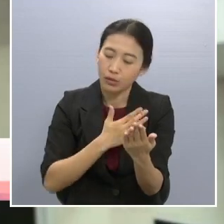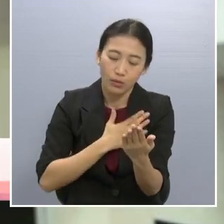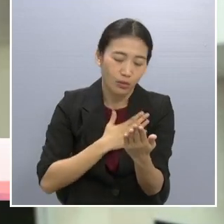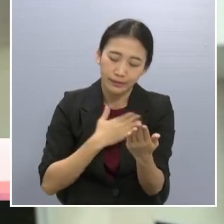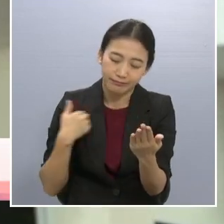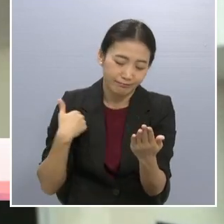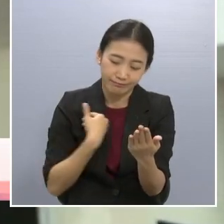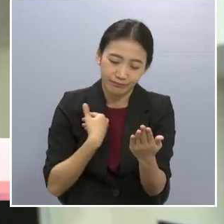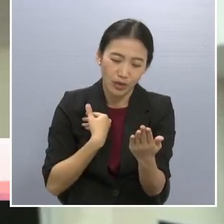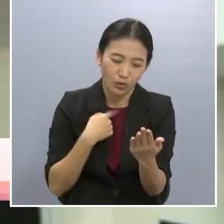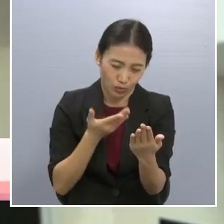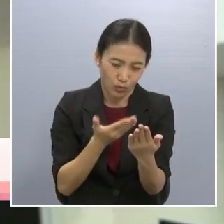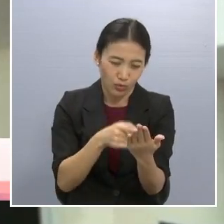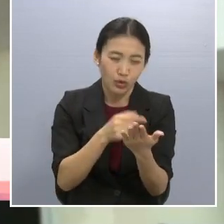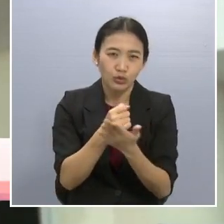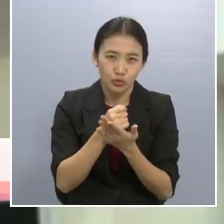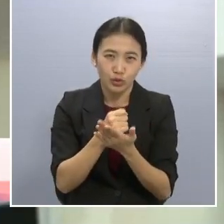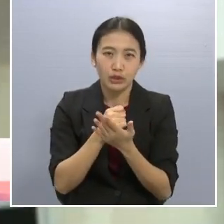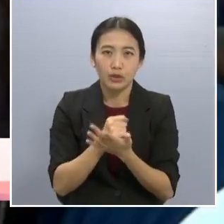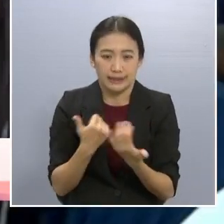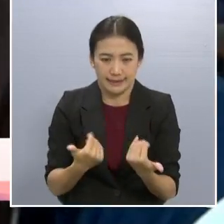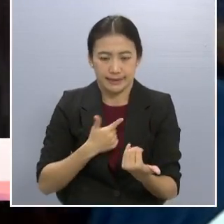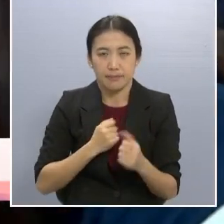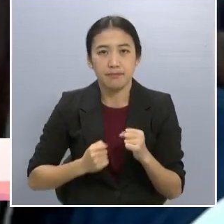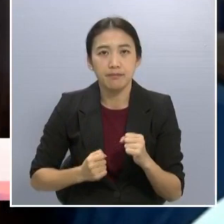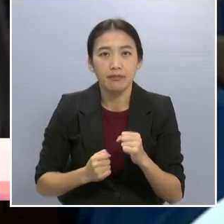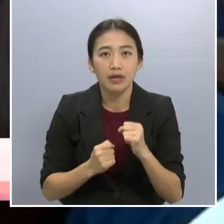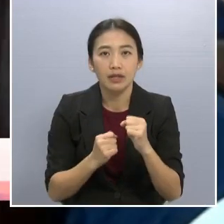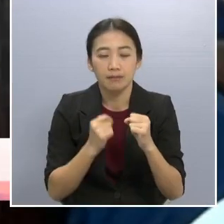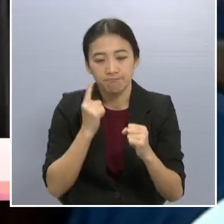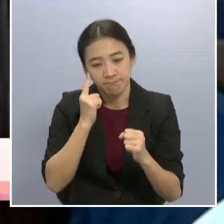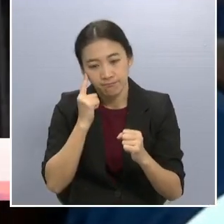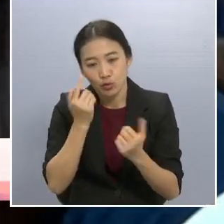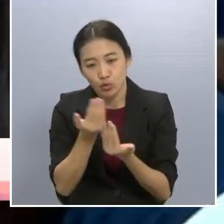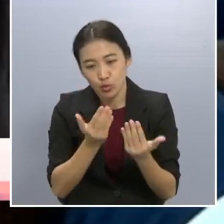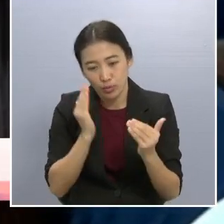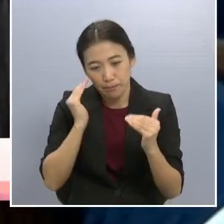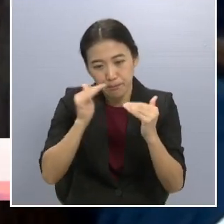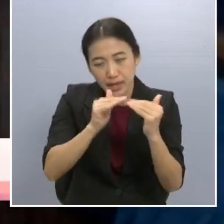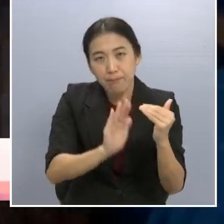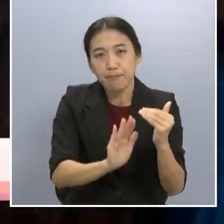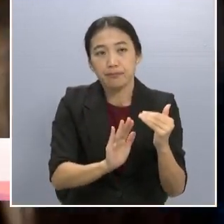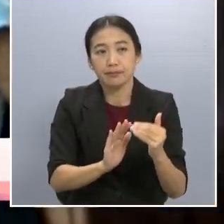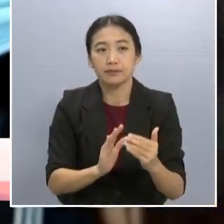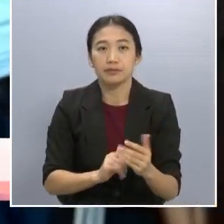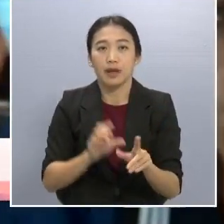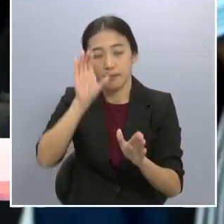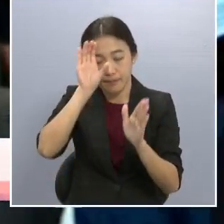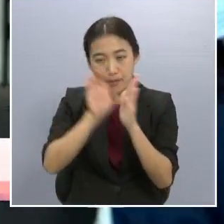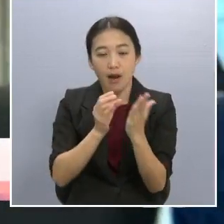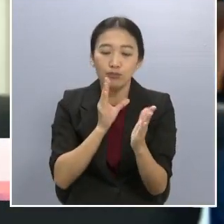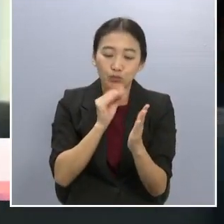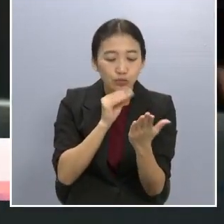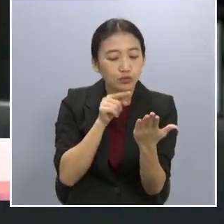ยแม่ยืนยันจะช่วยตามคดีและความเป็นธรรมให้กับโชคนะแม่จะพูดอย่างนี้อยู่เสมอนะครับลองฟังดู